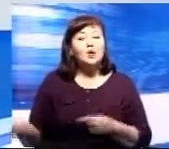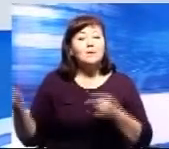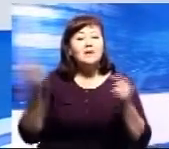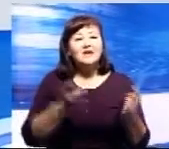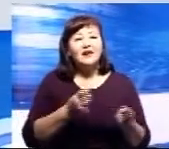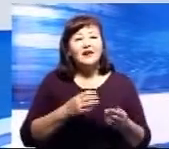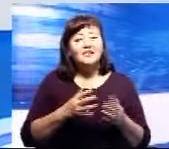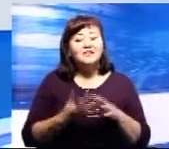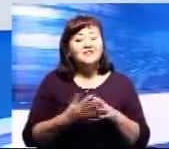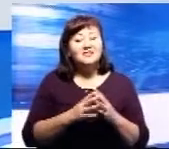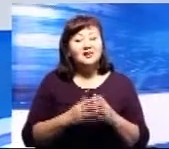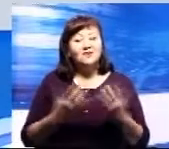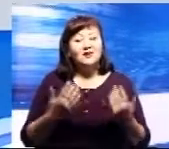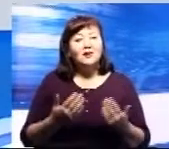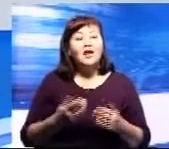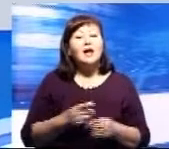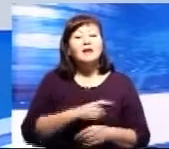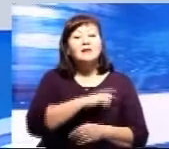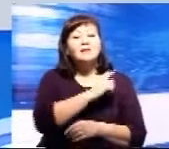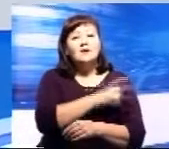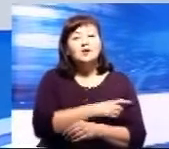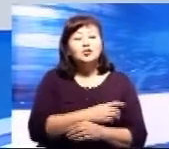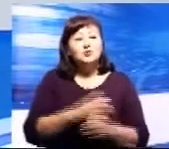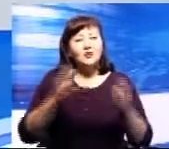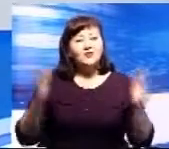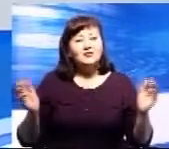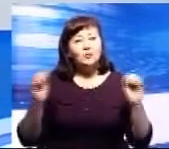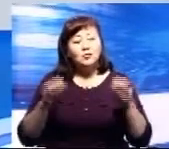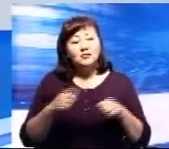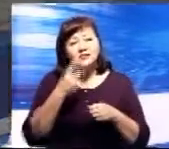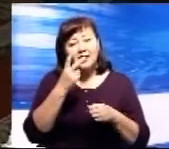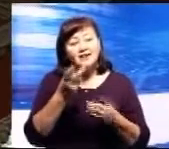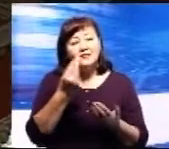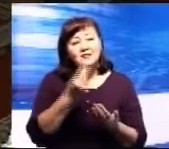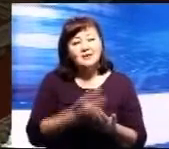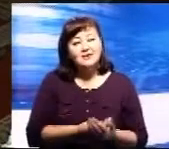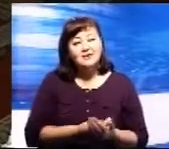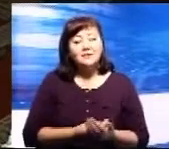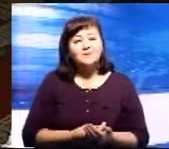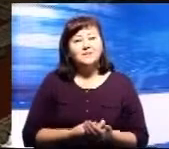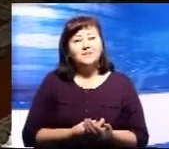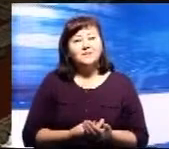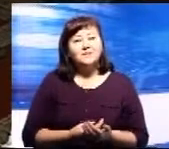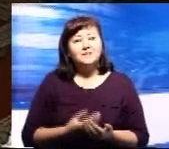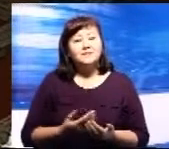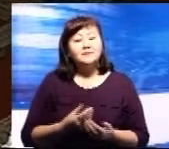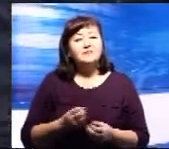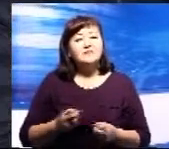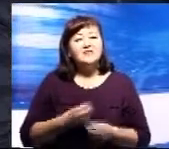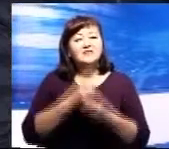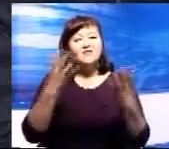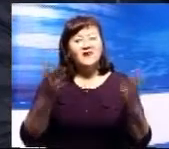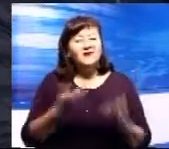Безграничные творческие возможности участников оценила и наша съемочная группа. Свет софитов, полный зал зрителей,